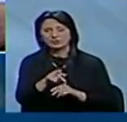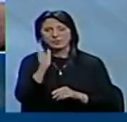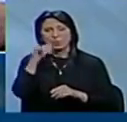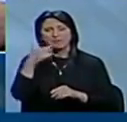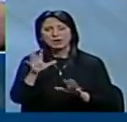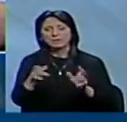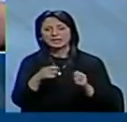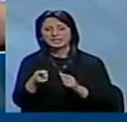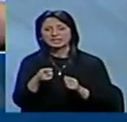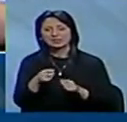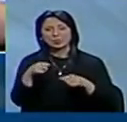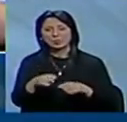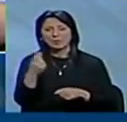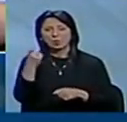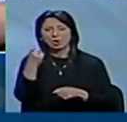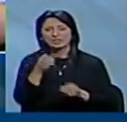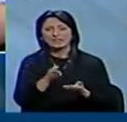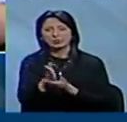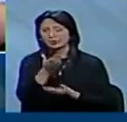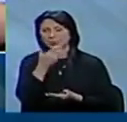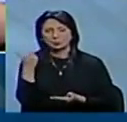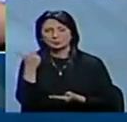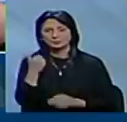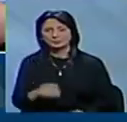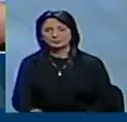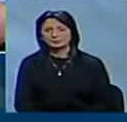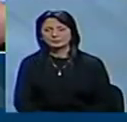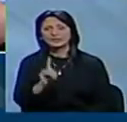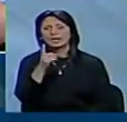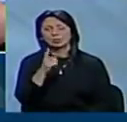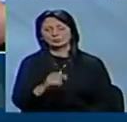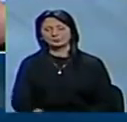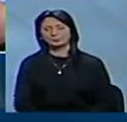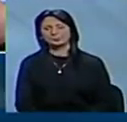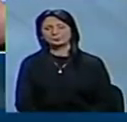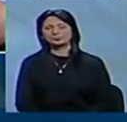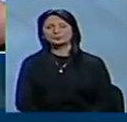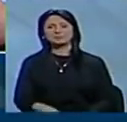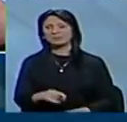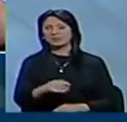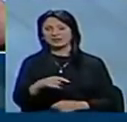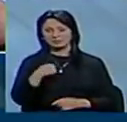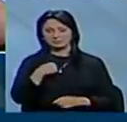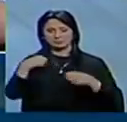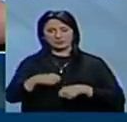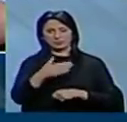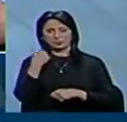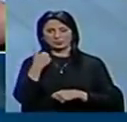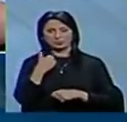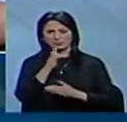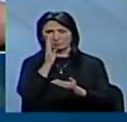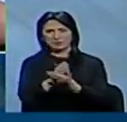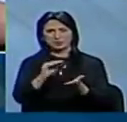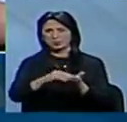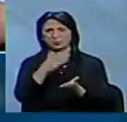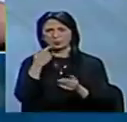მომავალი პრეზიდენტის უფლებამოსილებას და ფუნქციებში არ შედის. რატომ? ხო, ეს არის პირდაპირი კომპეტენცია, ამიტომ მე დაპირებებში მსგავსი რამე